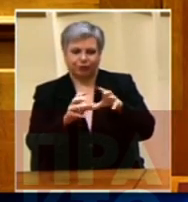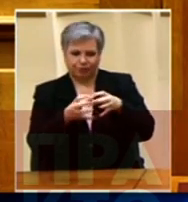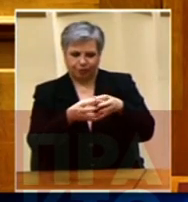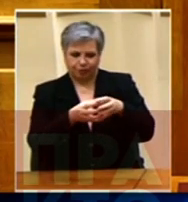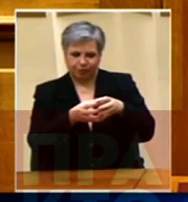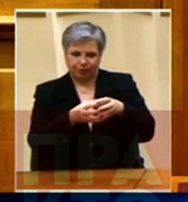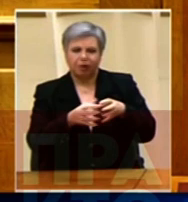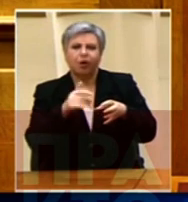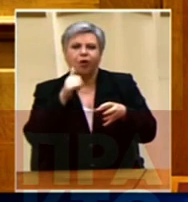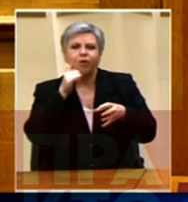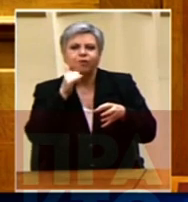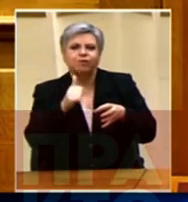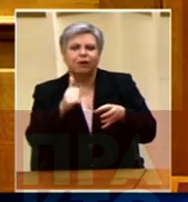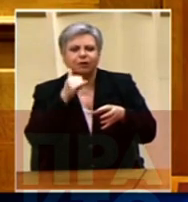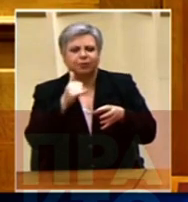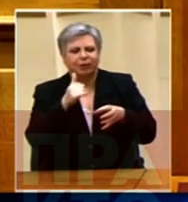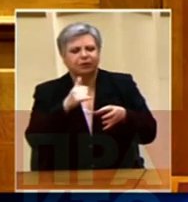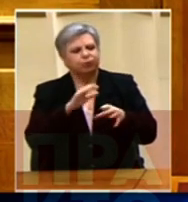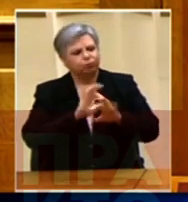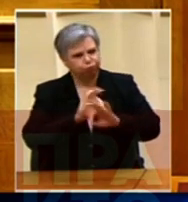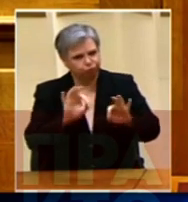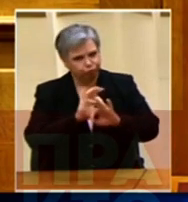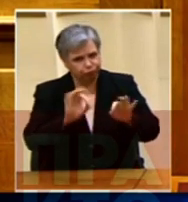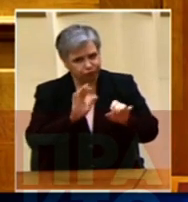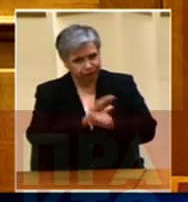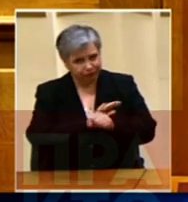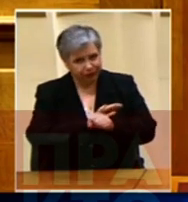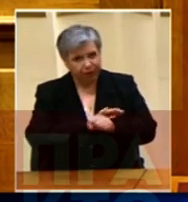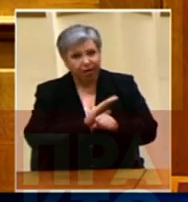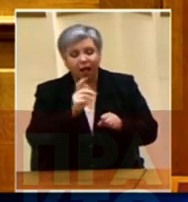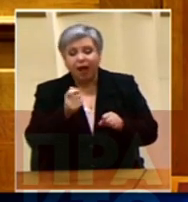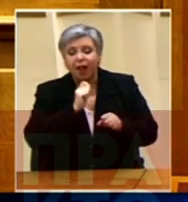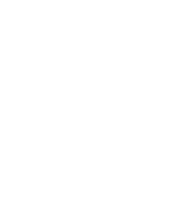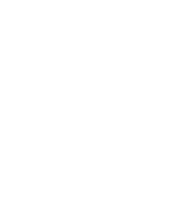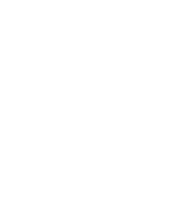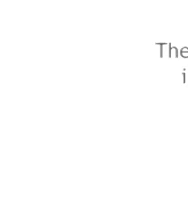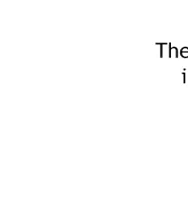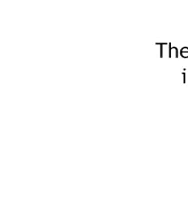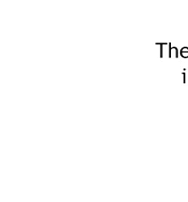τεχνικά ανεπαρκείς και πολιτικά ταξικές.